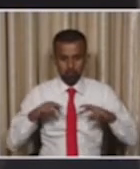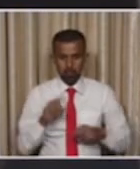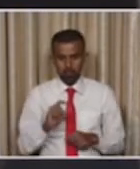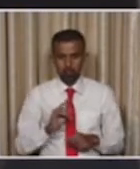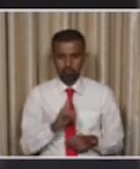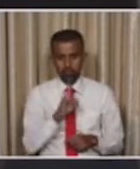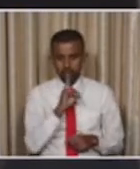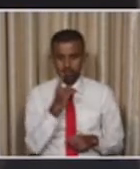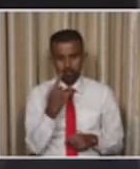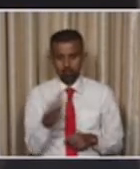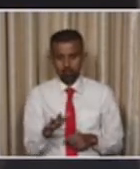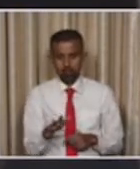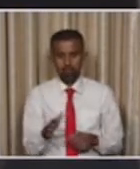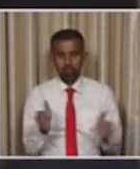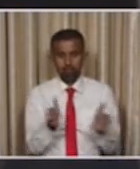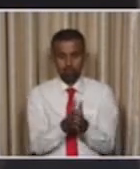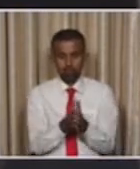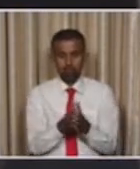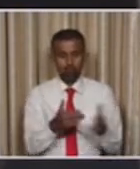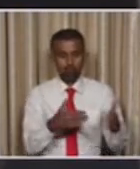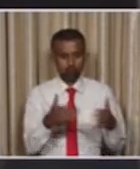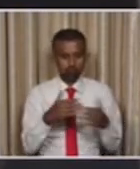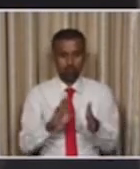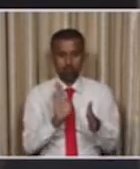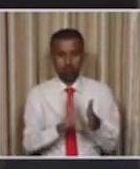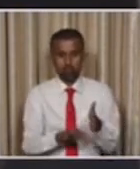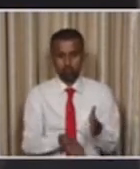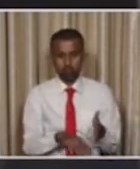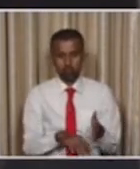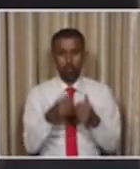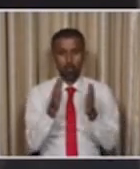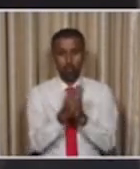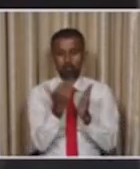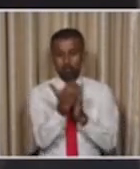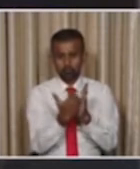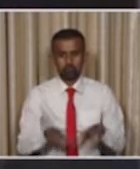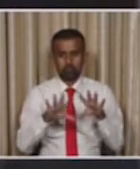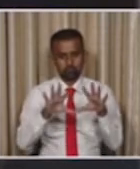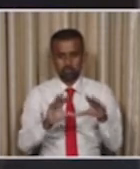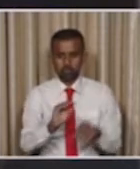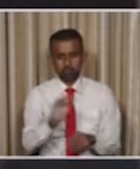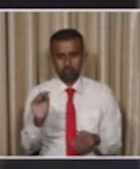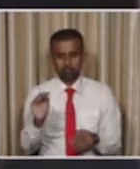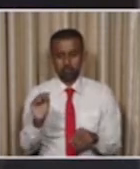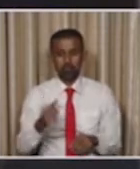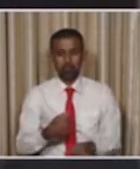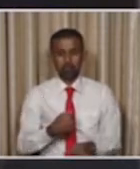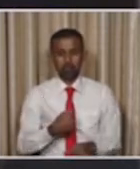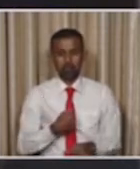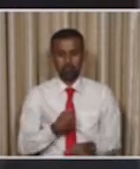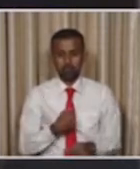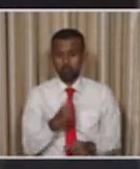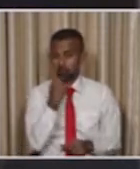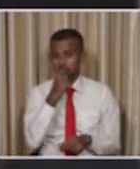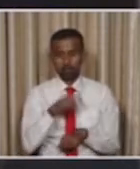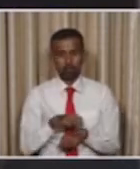මම කියවනේ එක්ව සහ වෙන් වෙන්ව ප්‍රතික්ෂේප කරනවා. ඒකට සියලු කාරණා මම ඉදිරිපත් කරන්න. මොකද මට මම මේ පළවෙනි